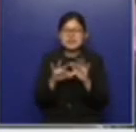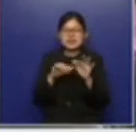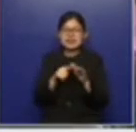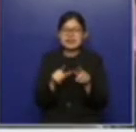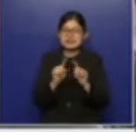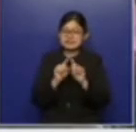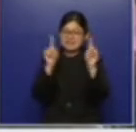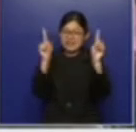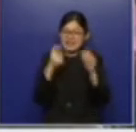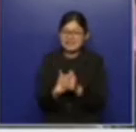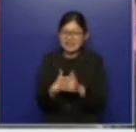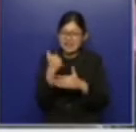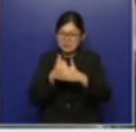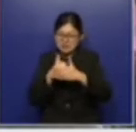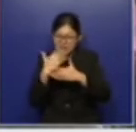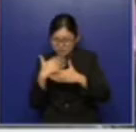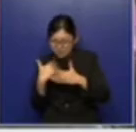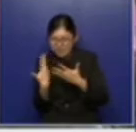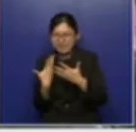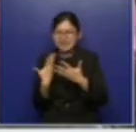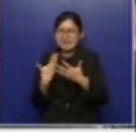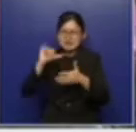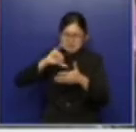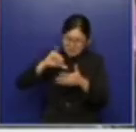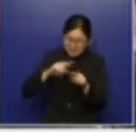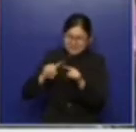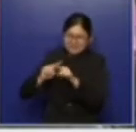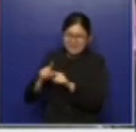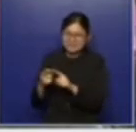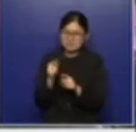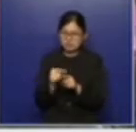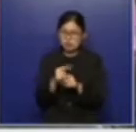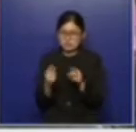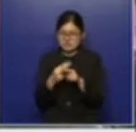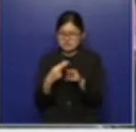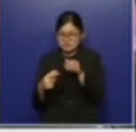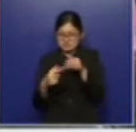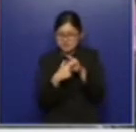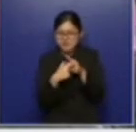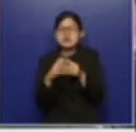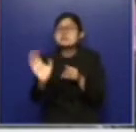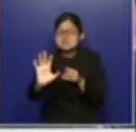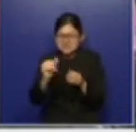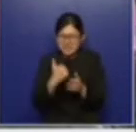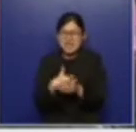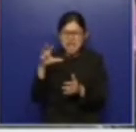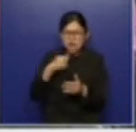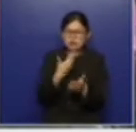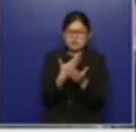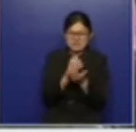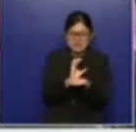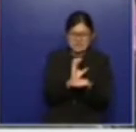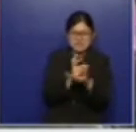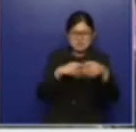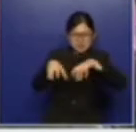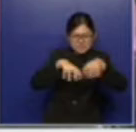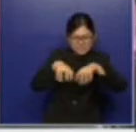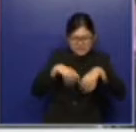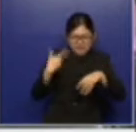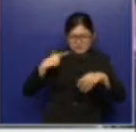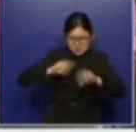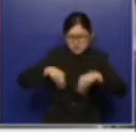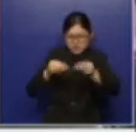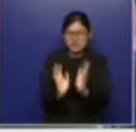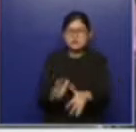ที่จะต้องสร้างแบรนด์เอาเงินเหล่านี้เนี่ยท่านประธานครับมาบริหารจัดการและคืนให้กับประชาชนในรูปแบบความ